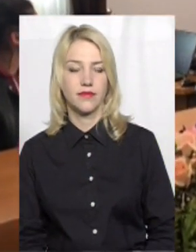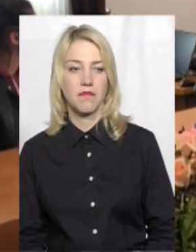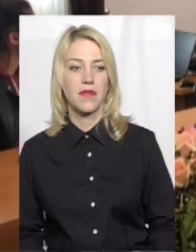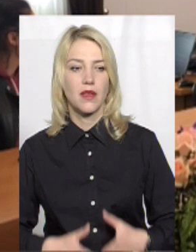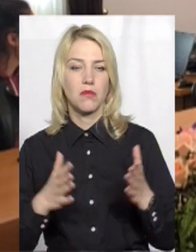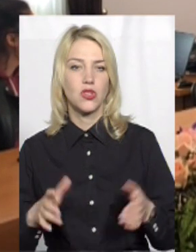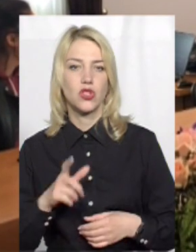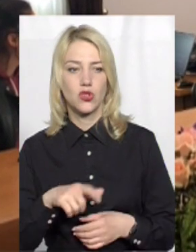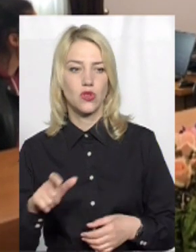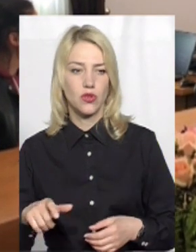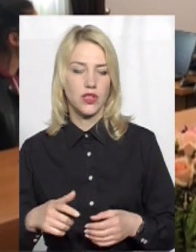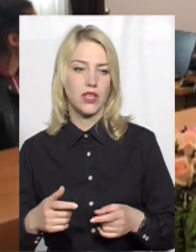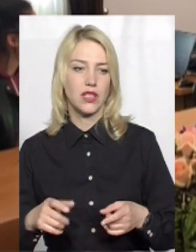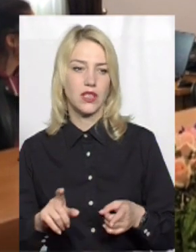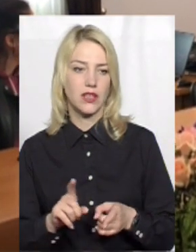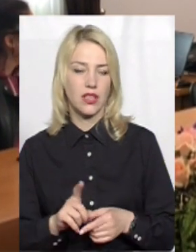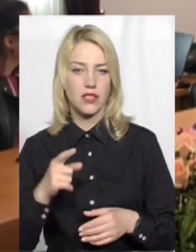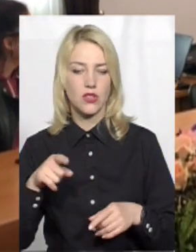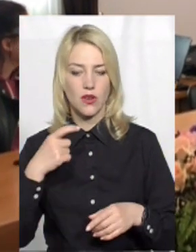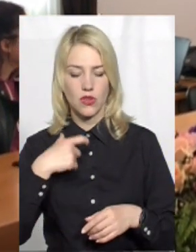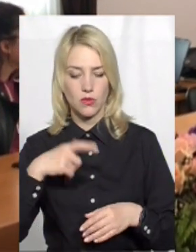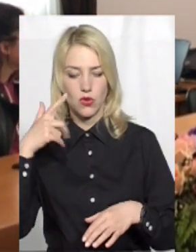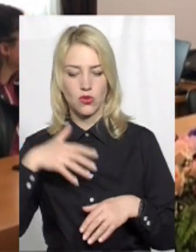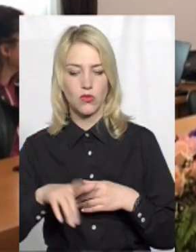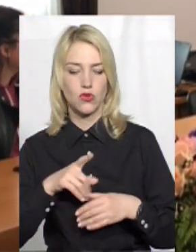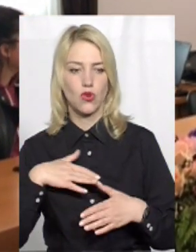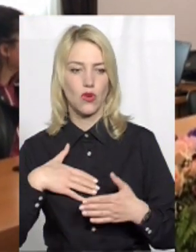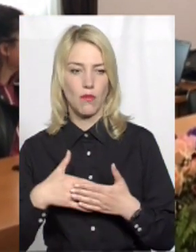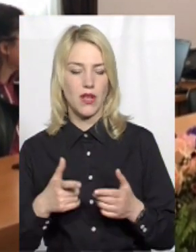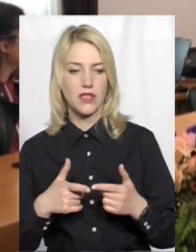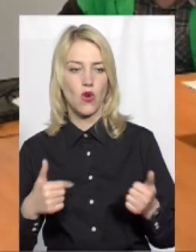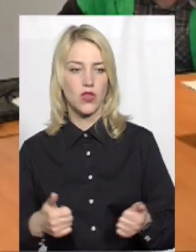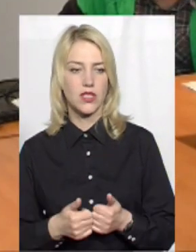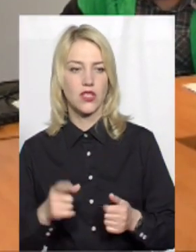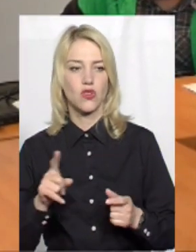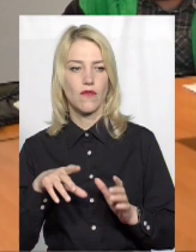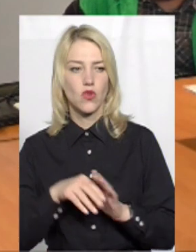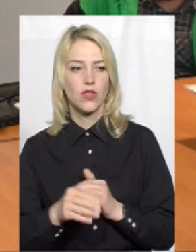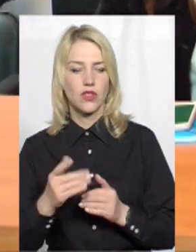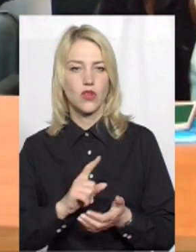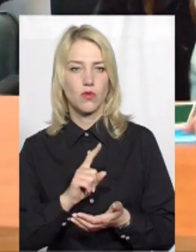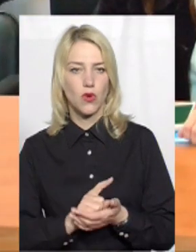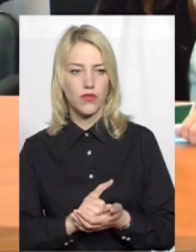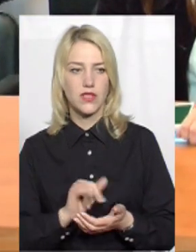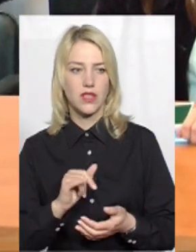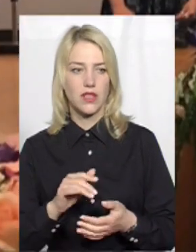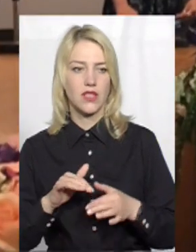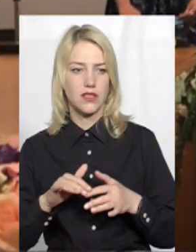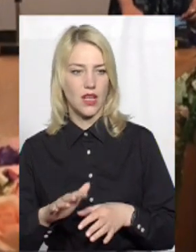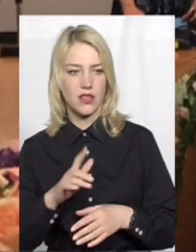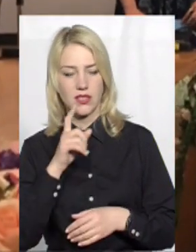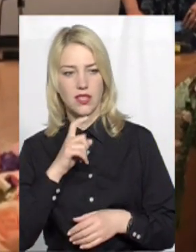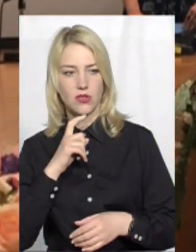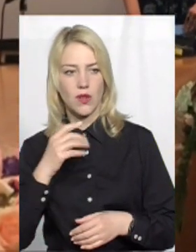Більшість людей навіть так собі розуміють, що громадська організація, що входить в її обов'язки та діяльність, не розуміють. Ви